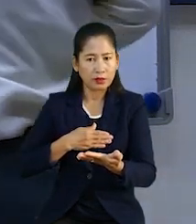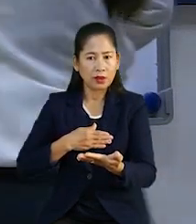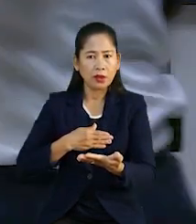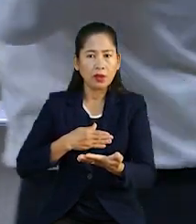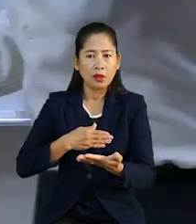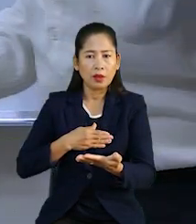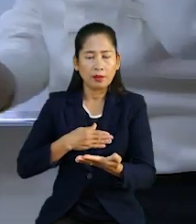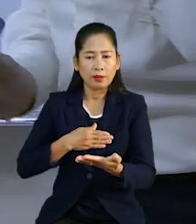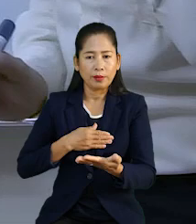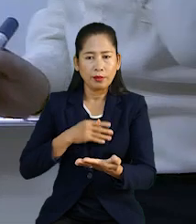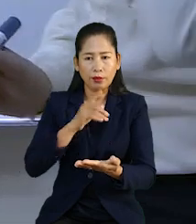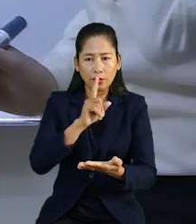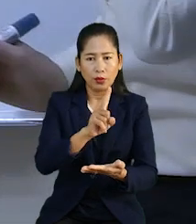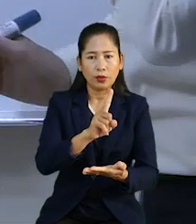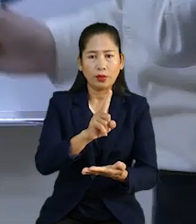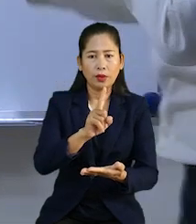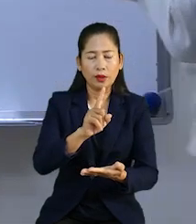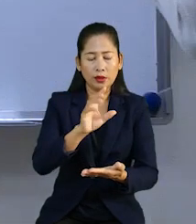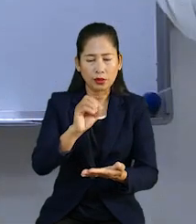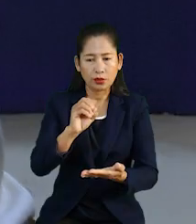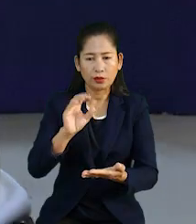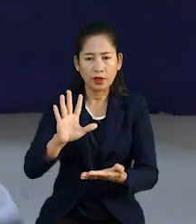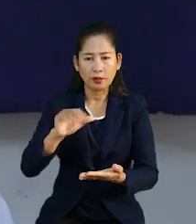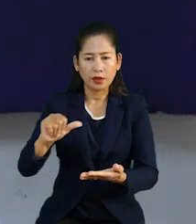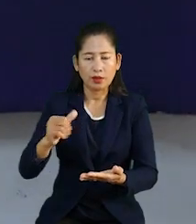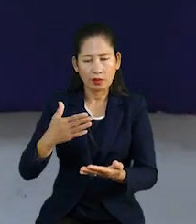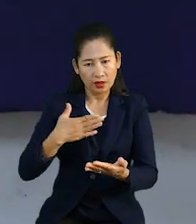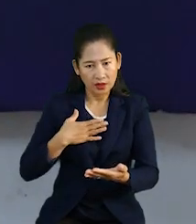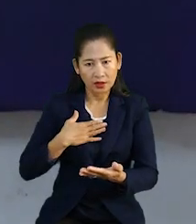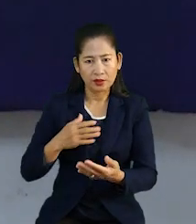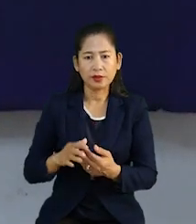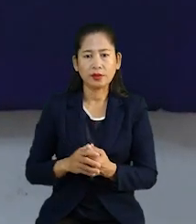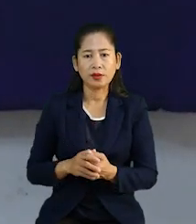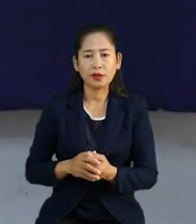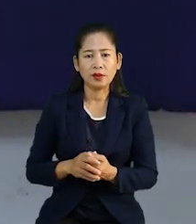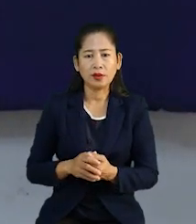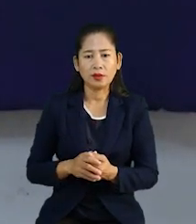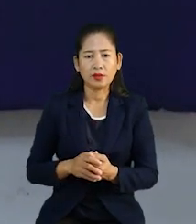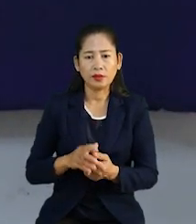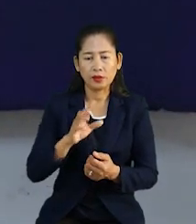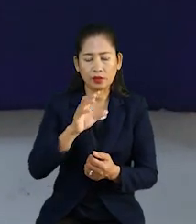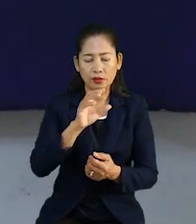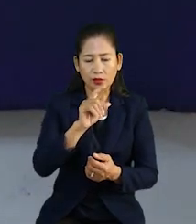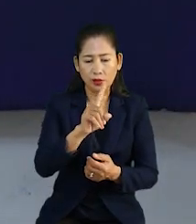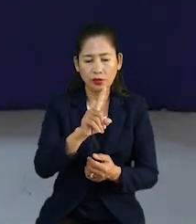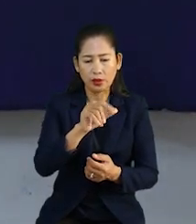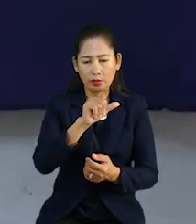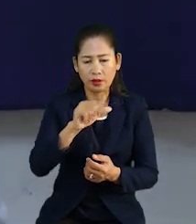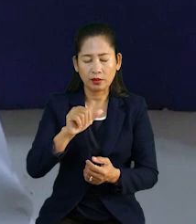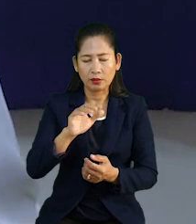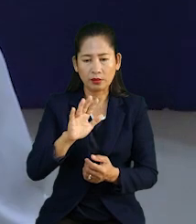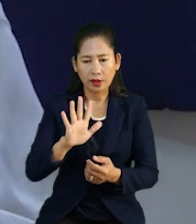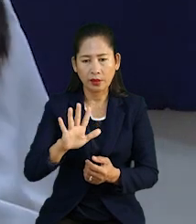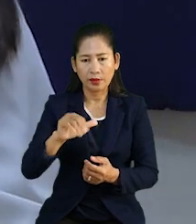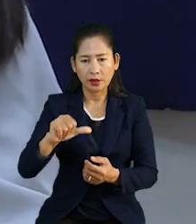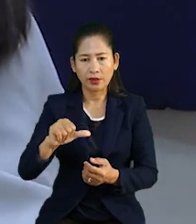này, trở áp mùi mơn phạm rồi tiệt. Ai mà dương vĩnh cư, mùi mơn